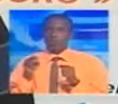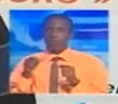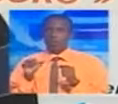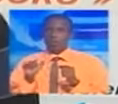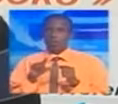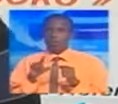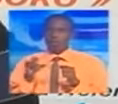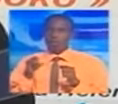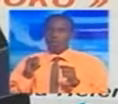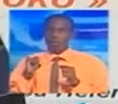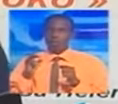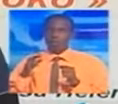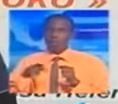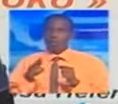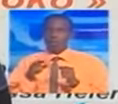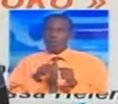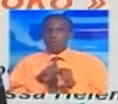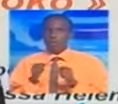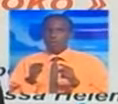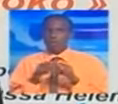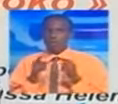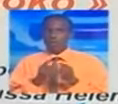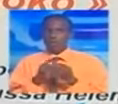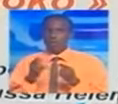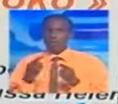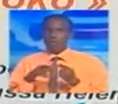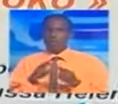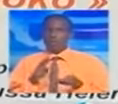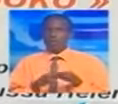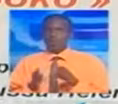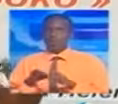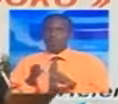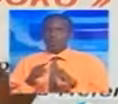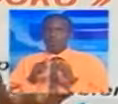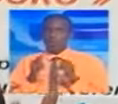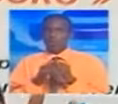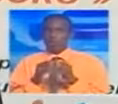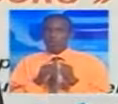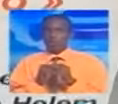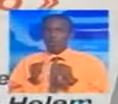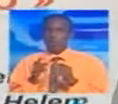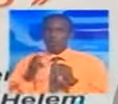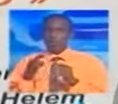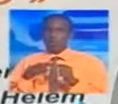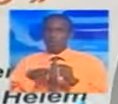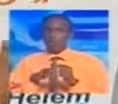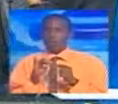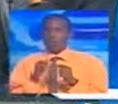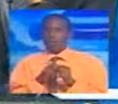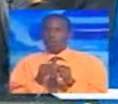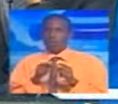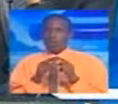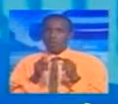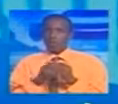Ali Boko, comptable de la poste de Djibouti et vice-président de l'association La Caravane. Il est décédé donc le 13 mars